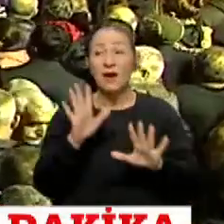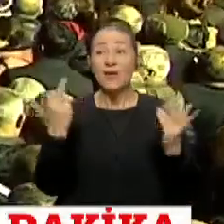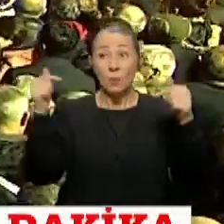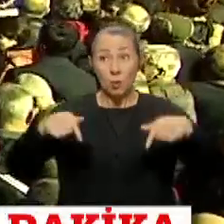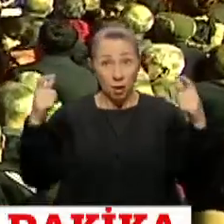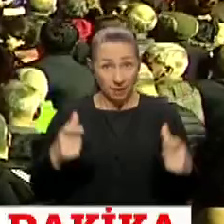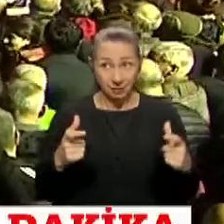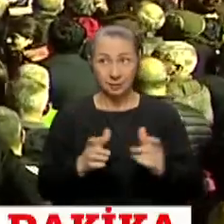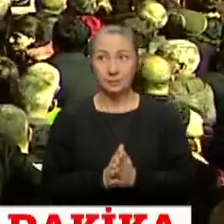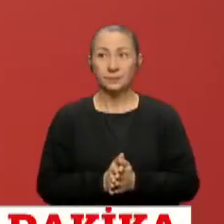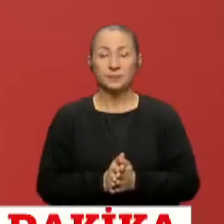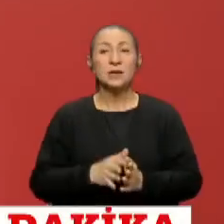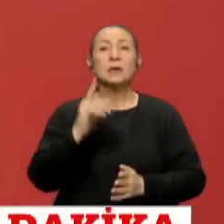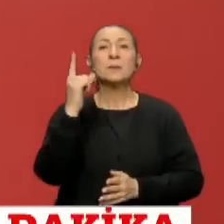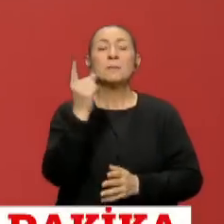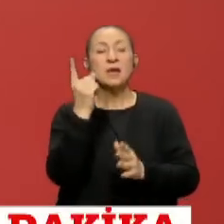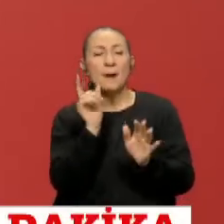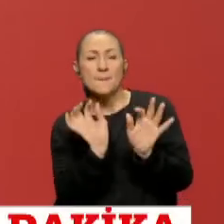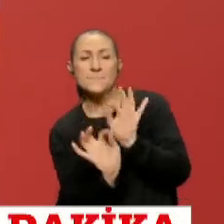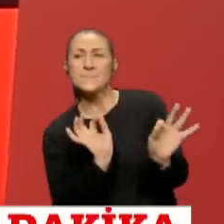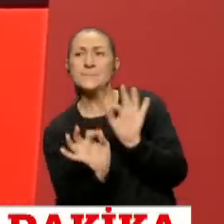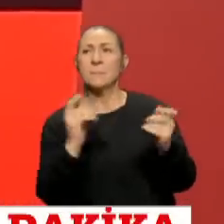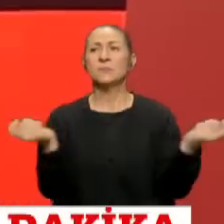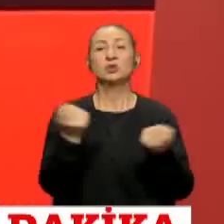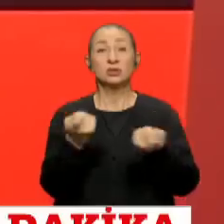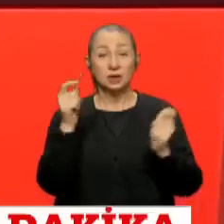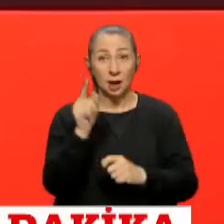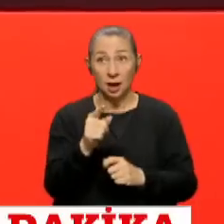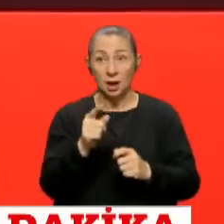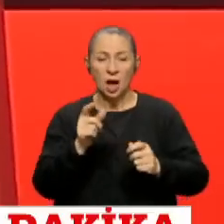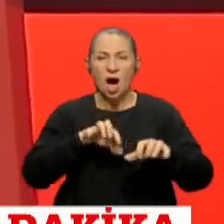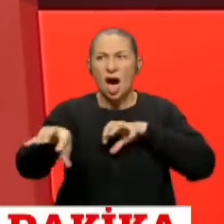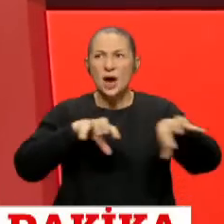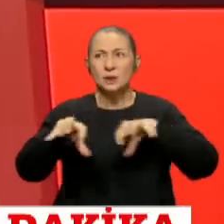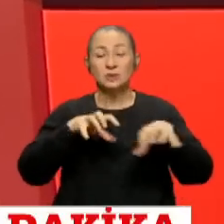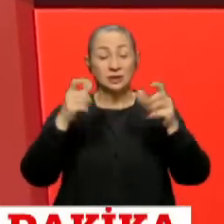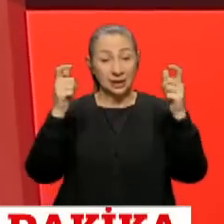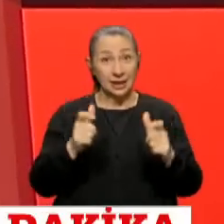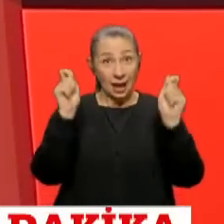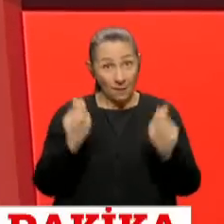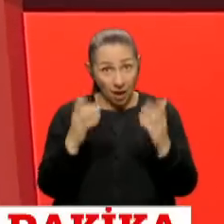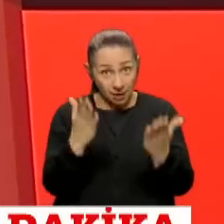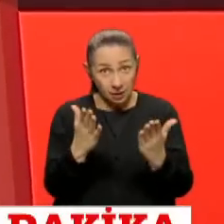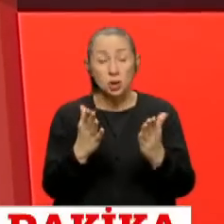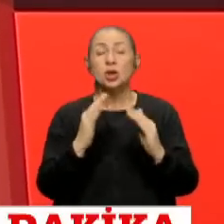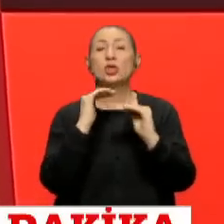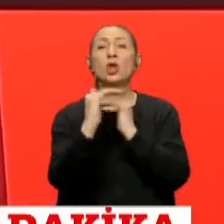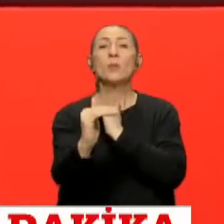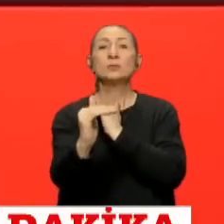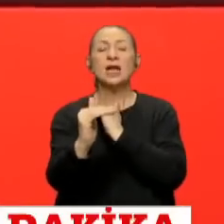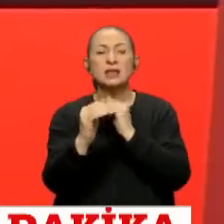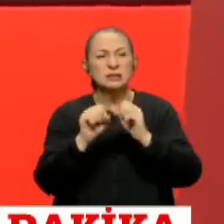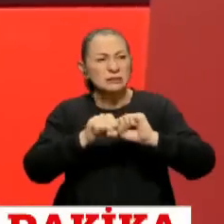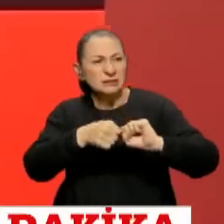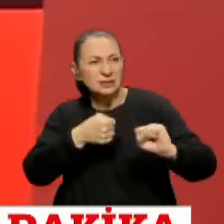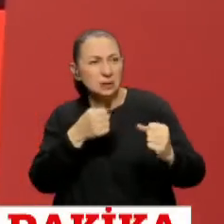buradan bir tahrik ortamı yaratılarak, kutuplaşma ortamı yaratılarak toplumsal